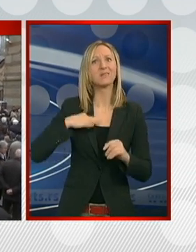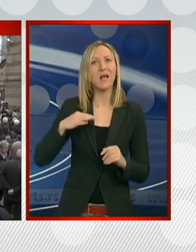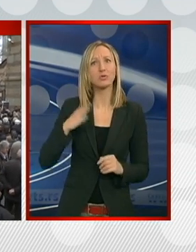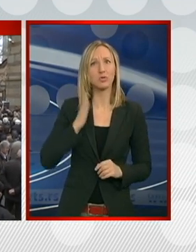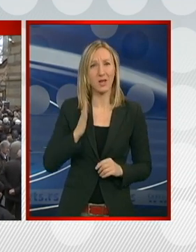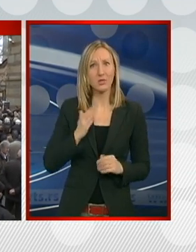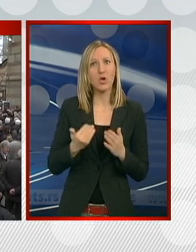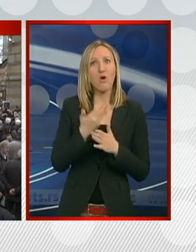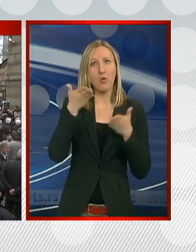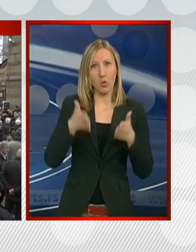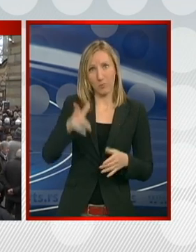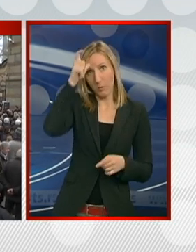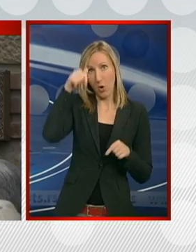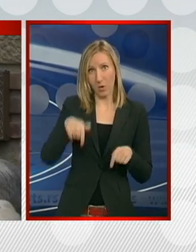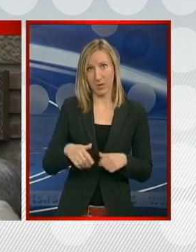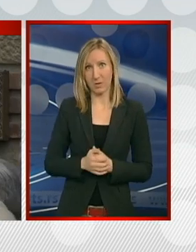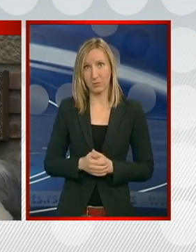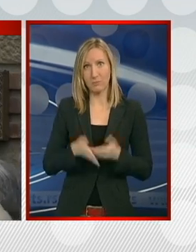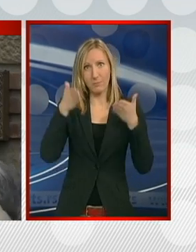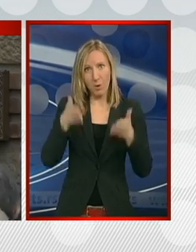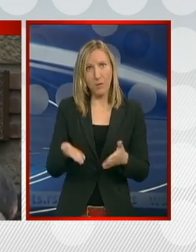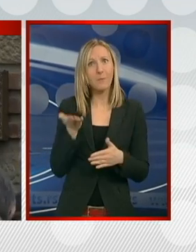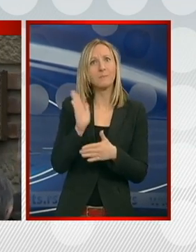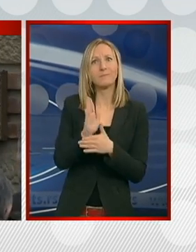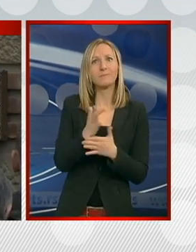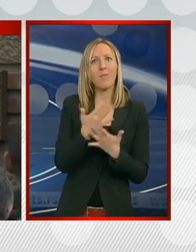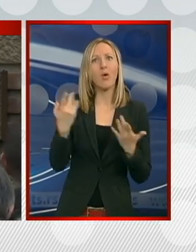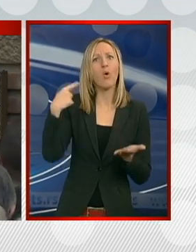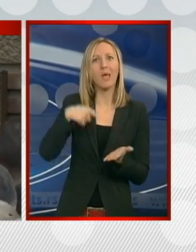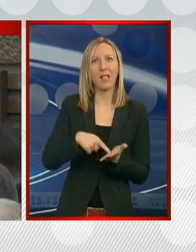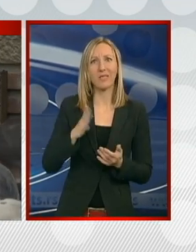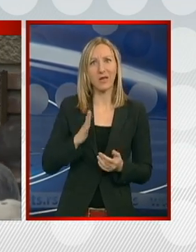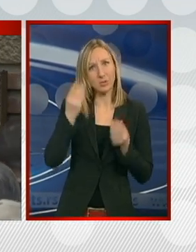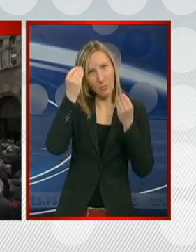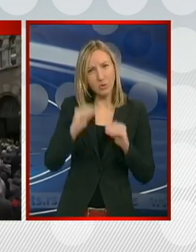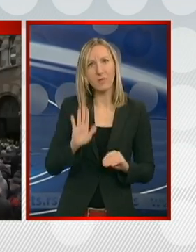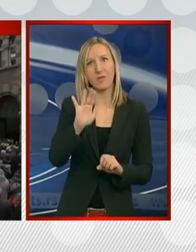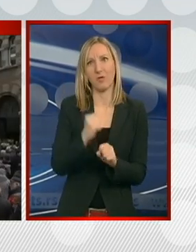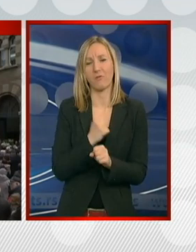Beogradu. Pogrebu je prisustvovalo više hiljada građana, poštovalaca njegovog dela.